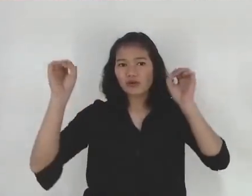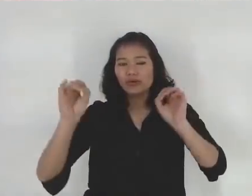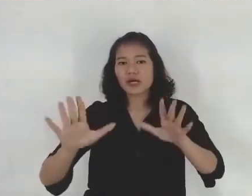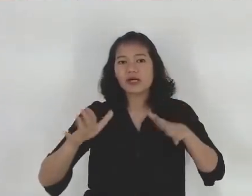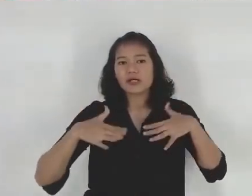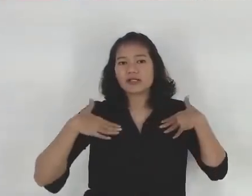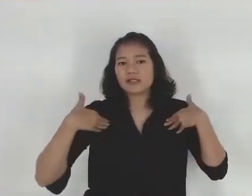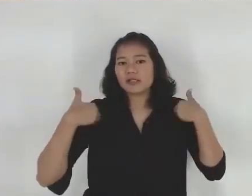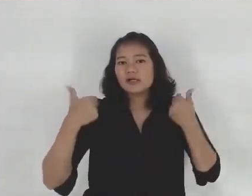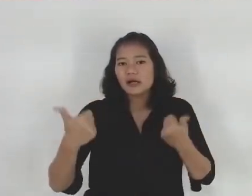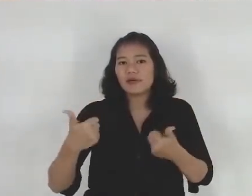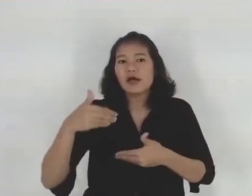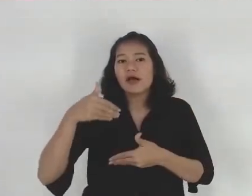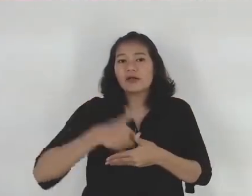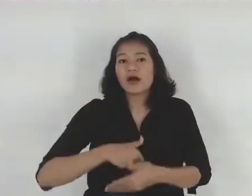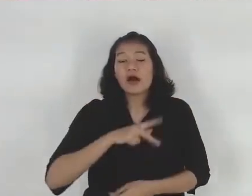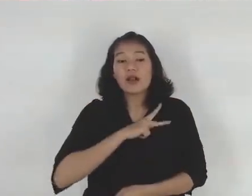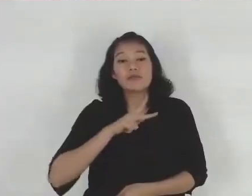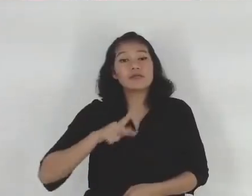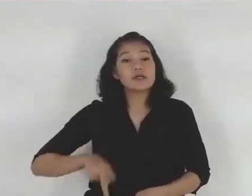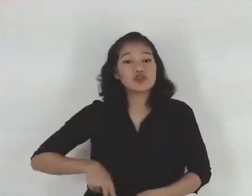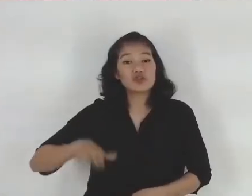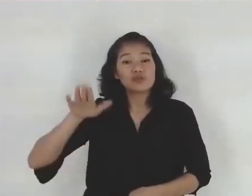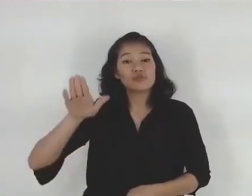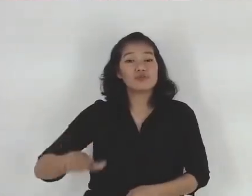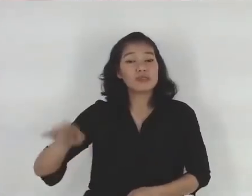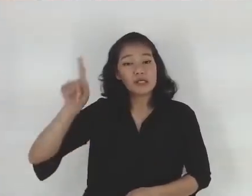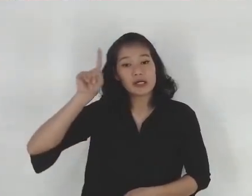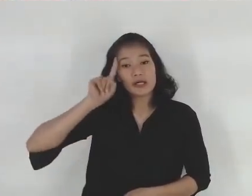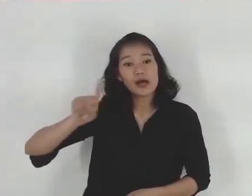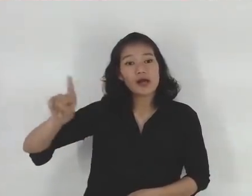nyentuh Lebih lembut pandum